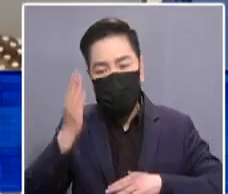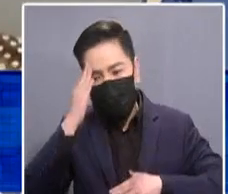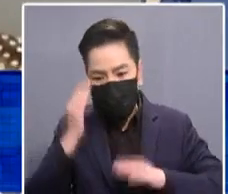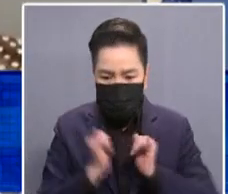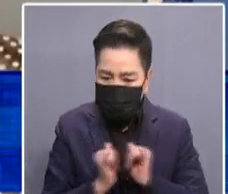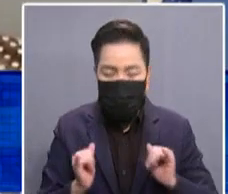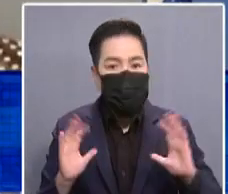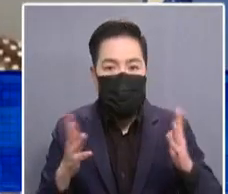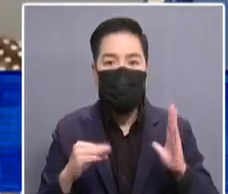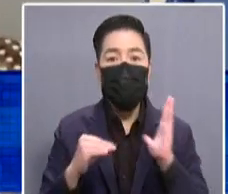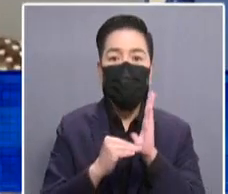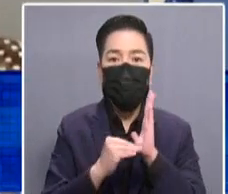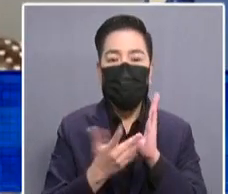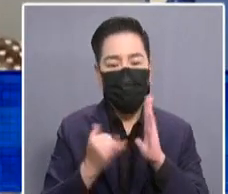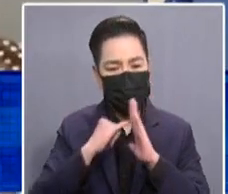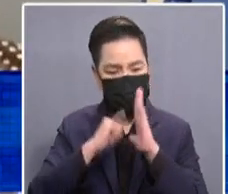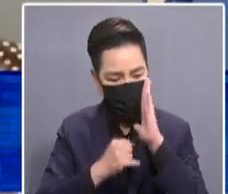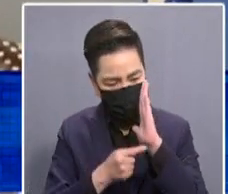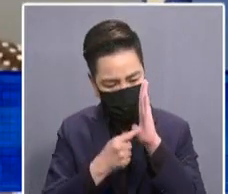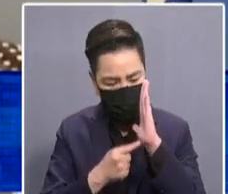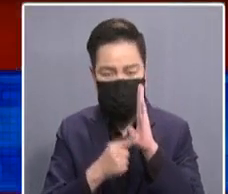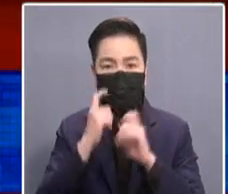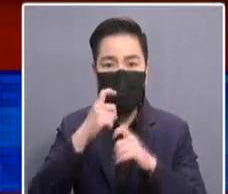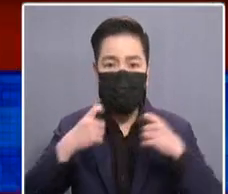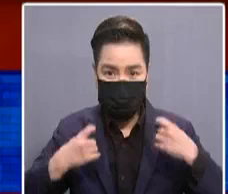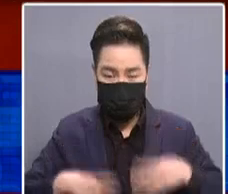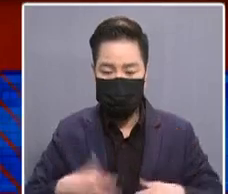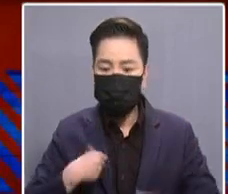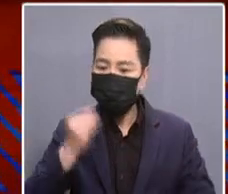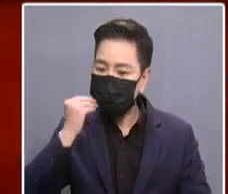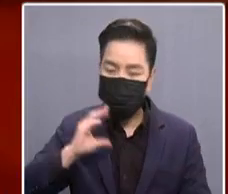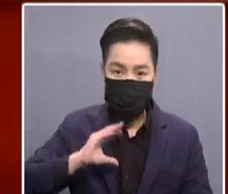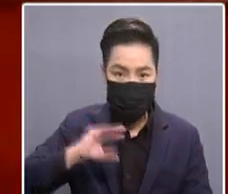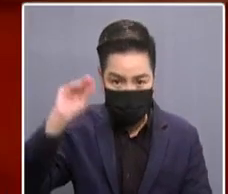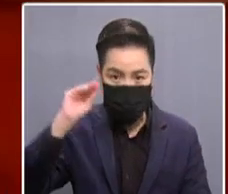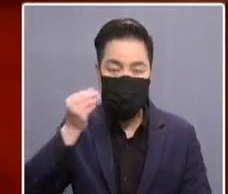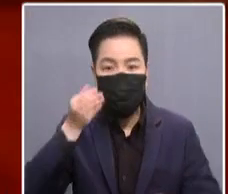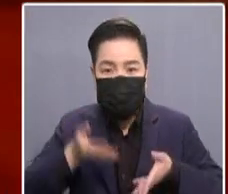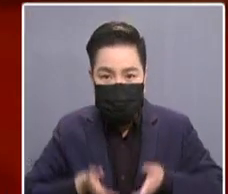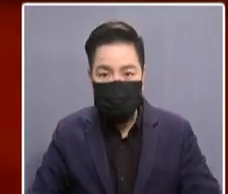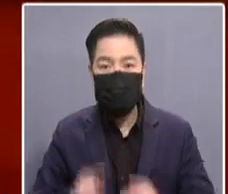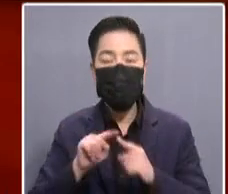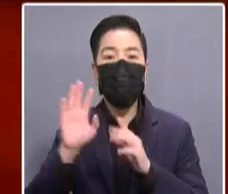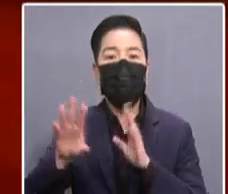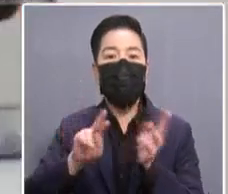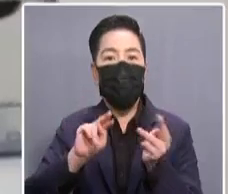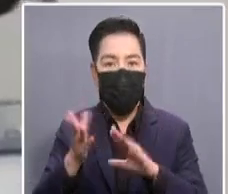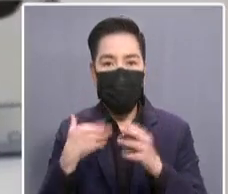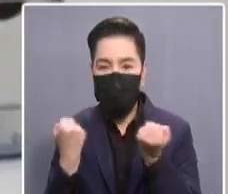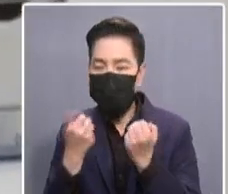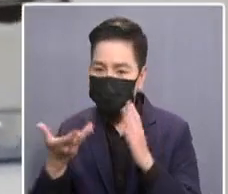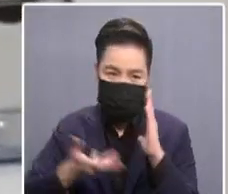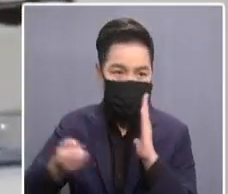องรับในพื้นที่กทม.แล้วก็จังหวัดพื้นที่เสี่ยงที่จะกลับมารักษาตัวยังภูมิลำเนาในจังหวัดนครพนมแล้วจะมีรถไป